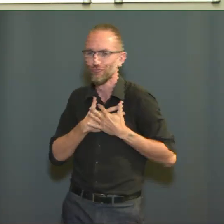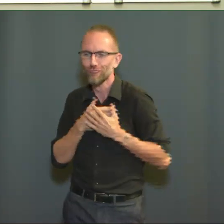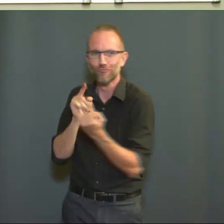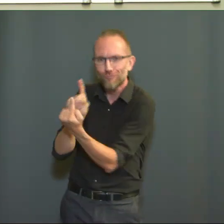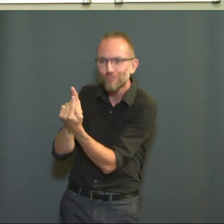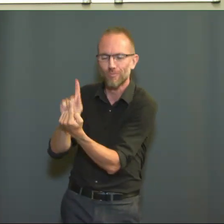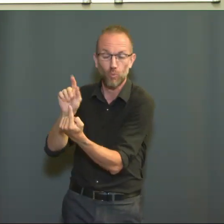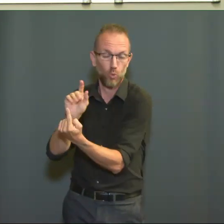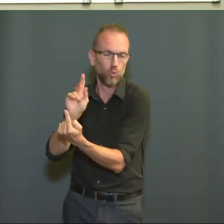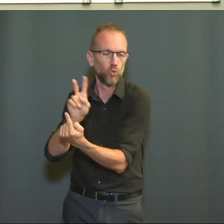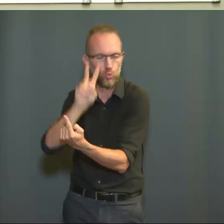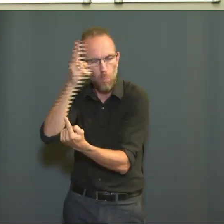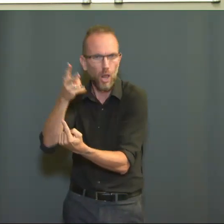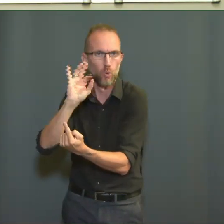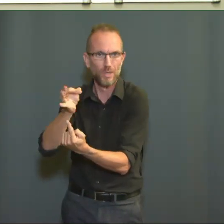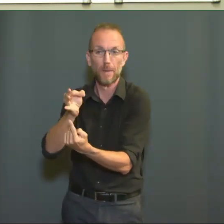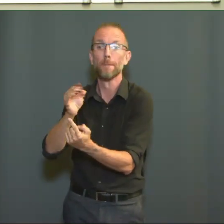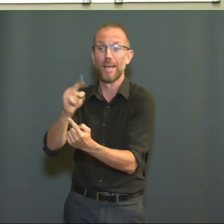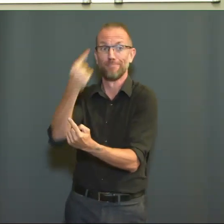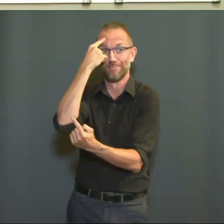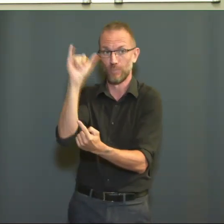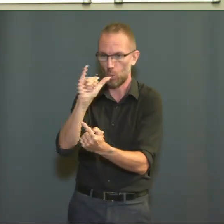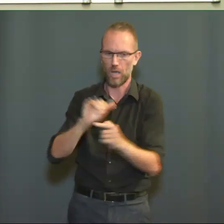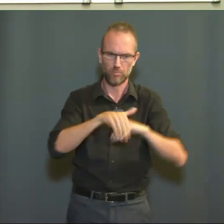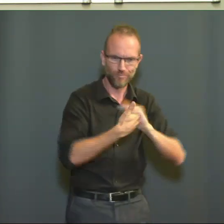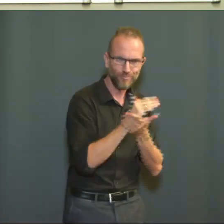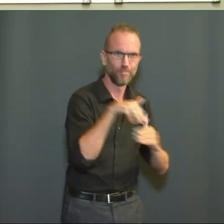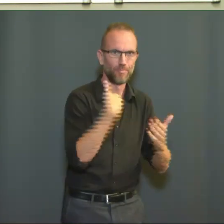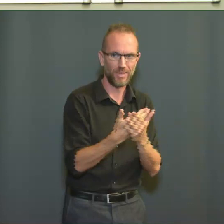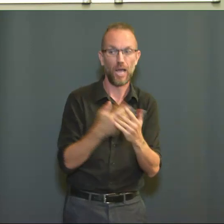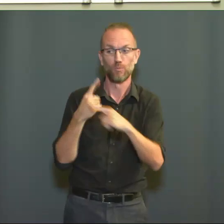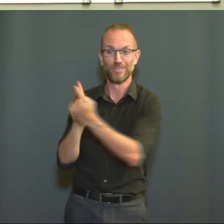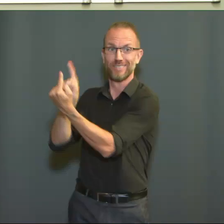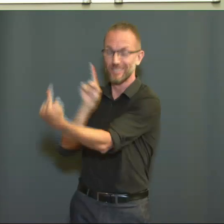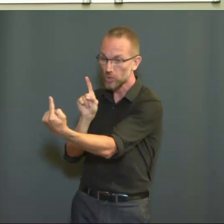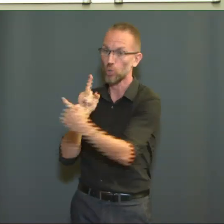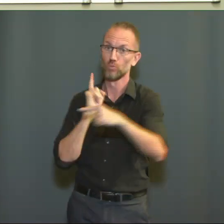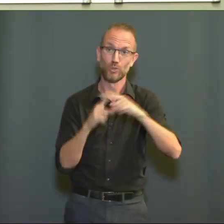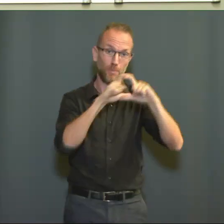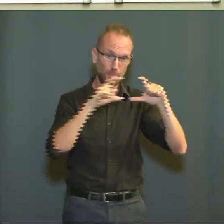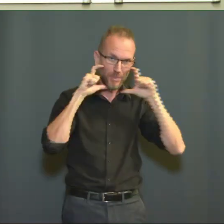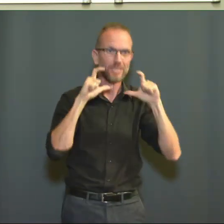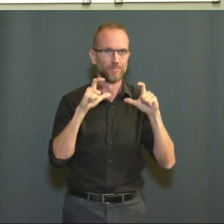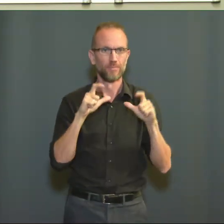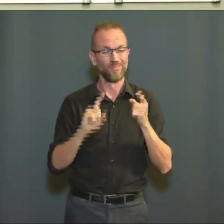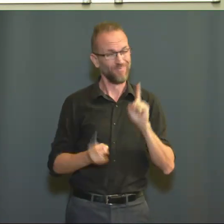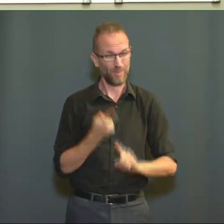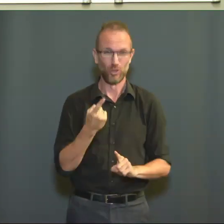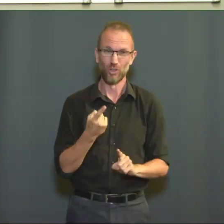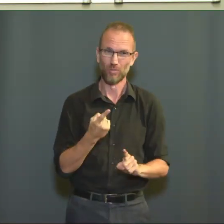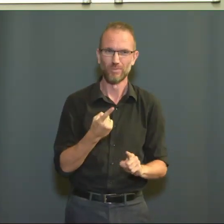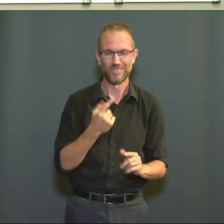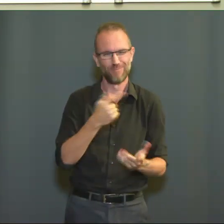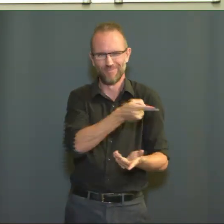à se laver les mains, garder les distances et porter le masque lorsqu'on les rencontre, mesure de base de manière